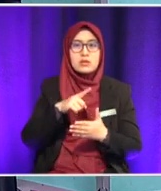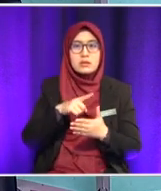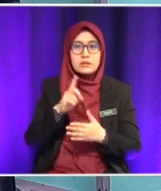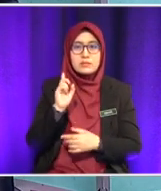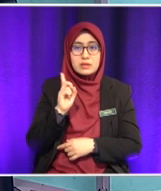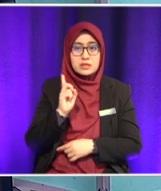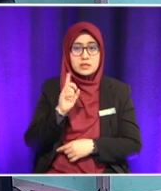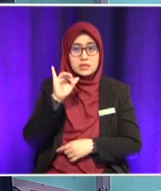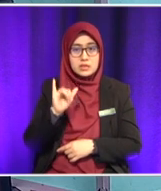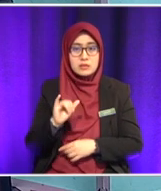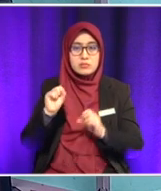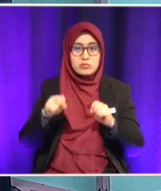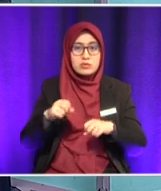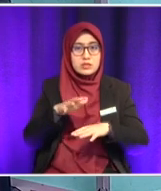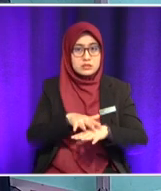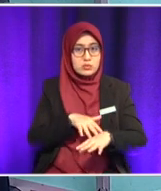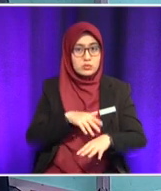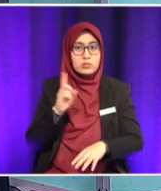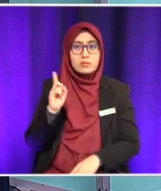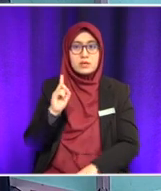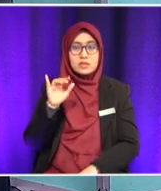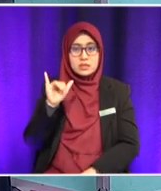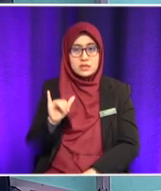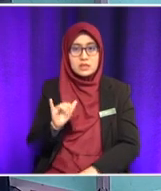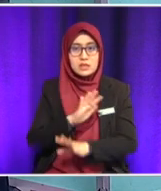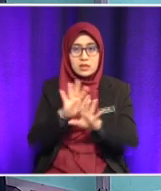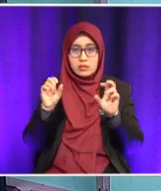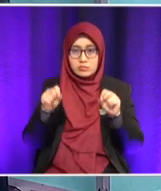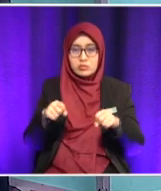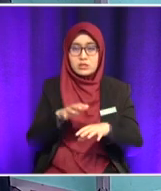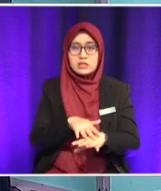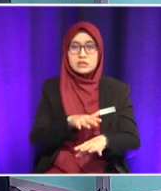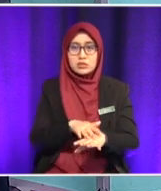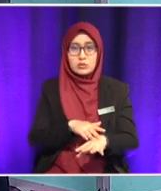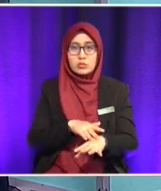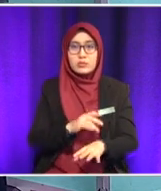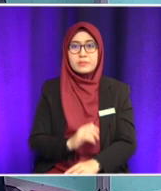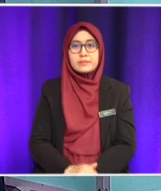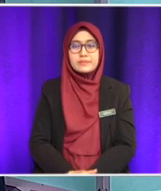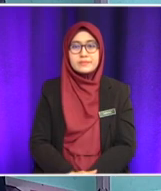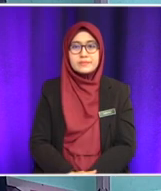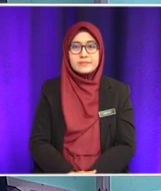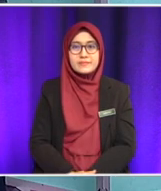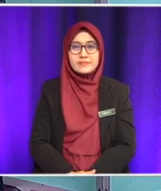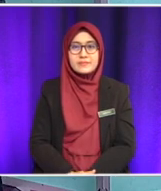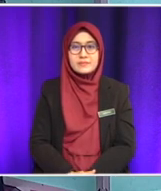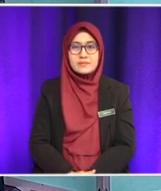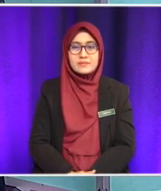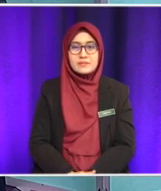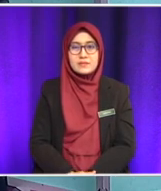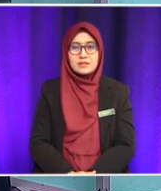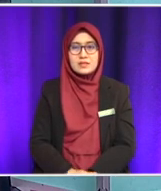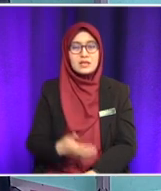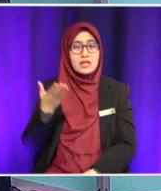Baiklah sekali secara keseluruhan melihat pada awal tadi masuk